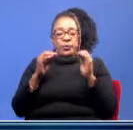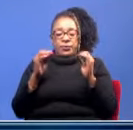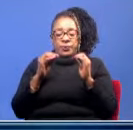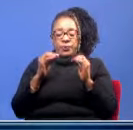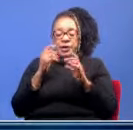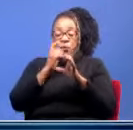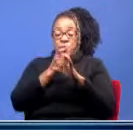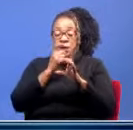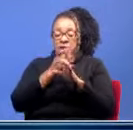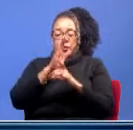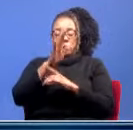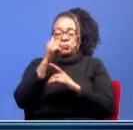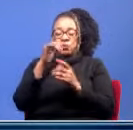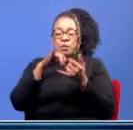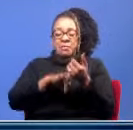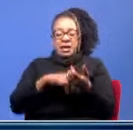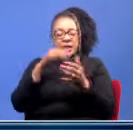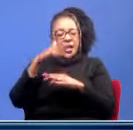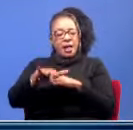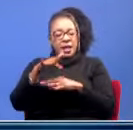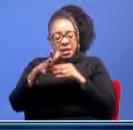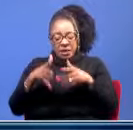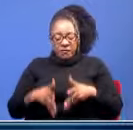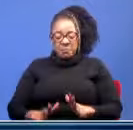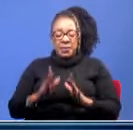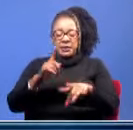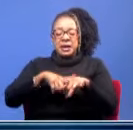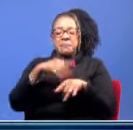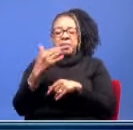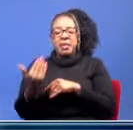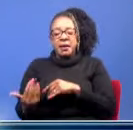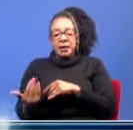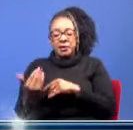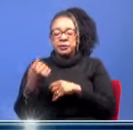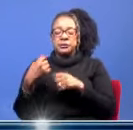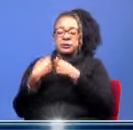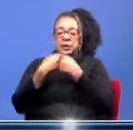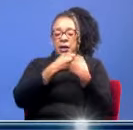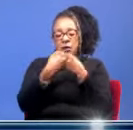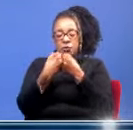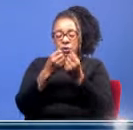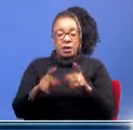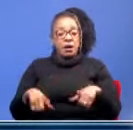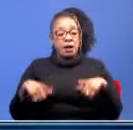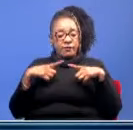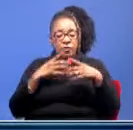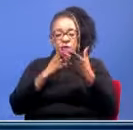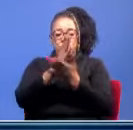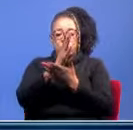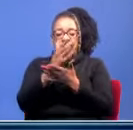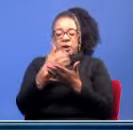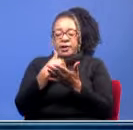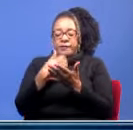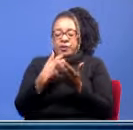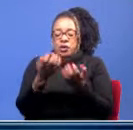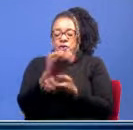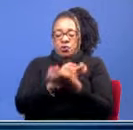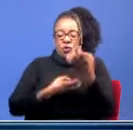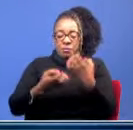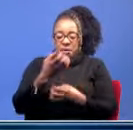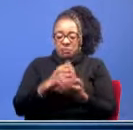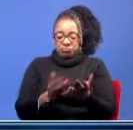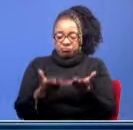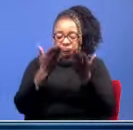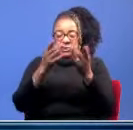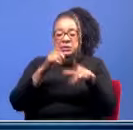na kupata watoto wakiwa wangali wachanga wanajikakamua kujikimu kimaisha kupitia kuwezeshwa kiuchumi baada ya baba